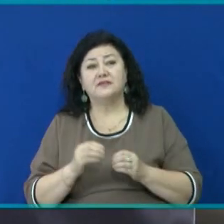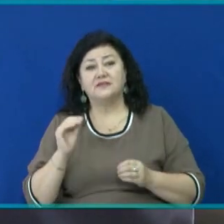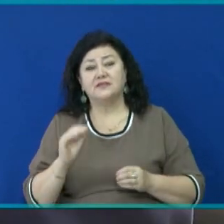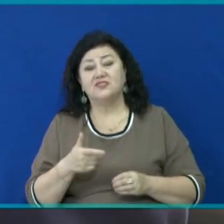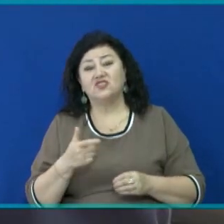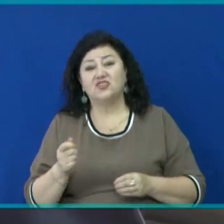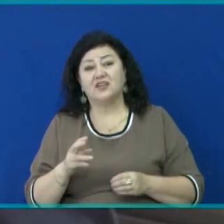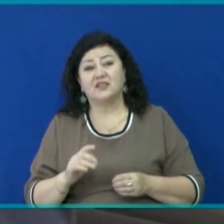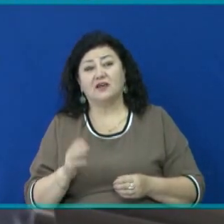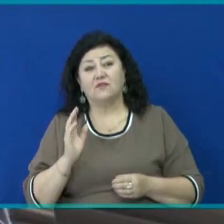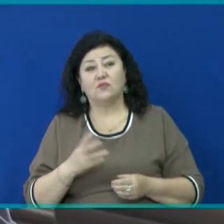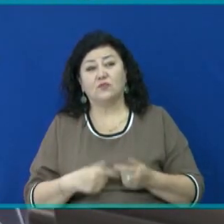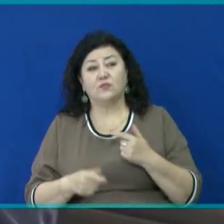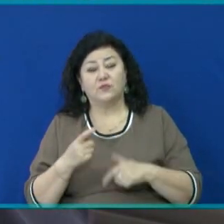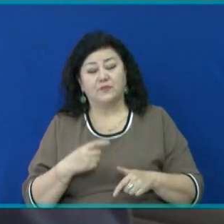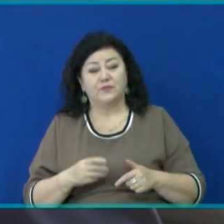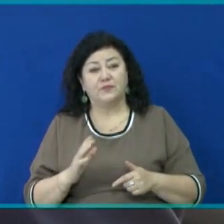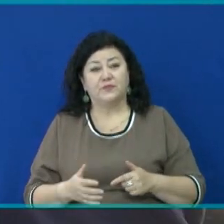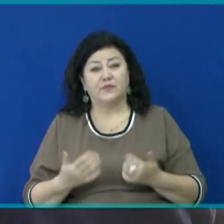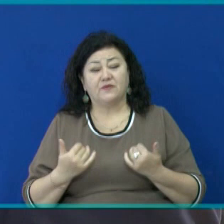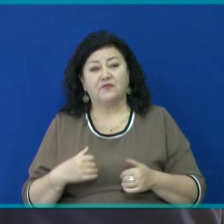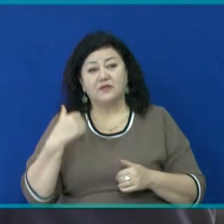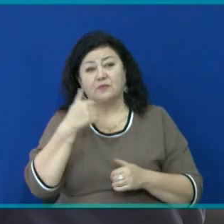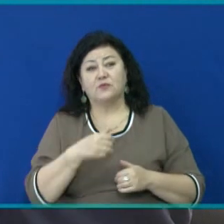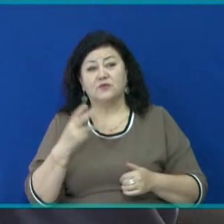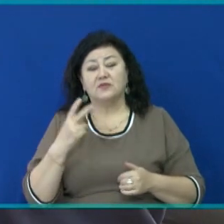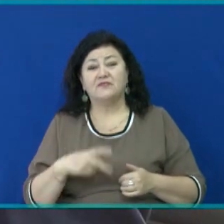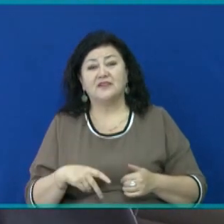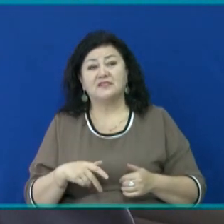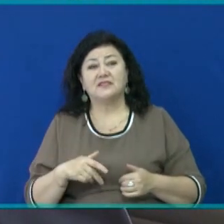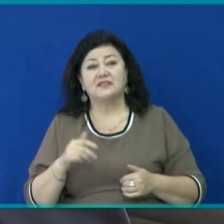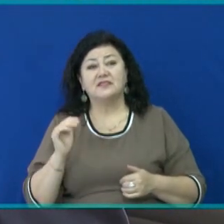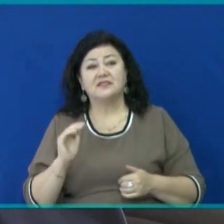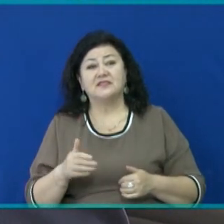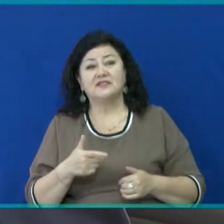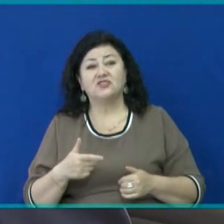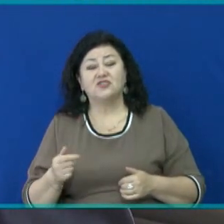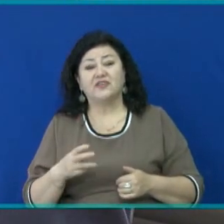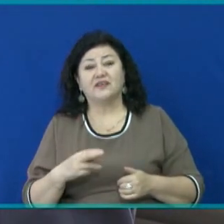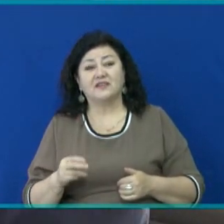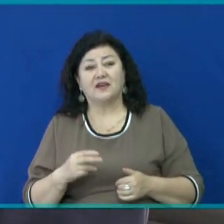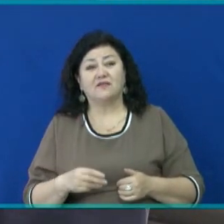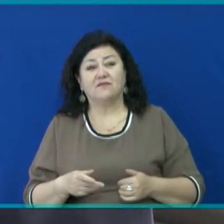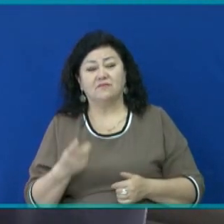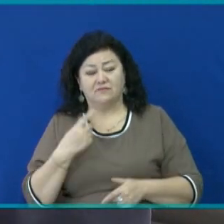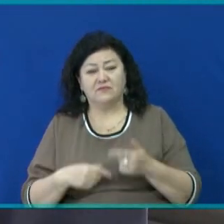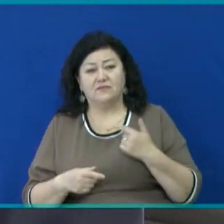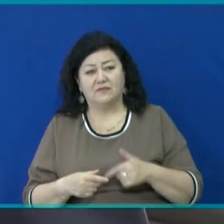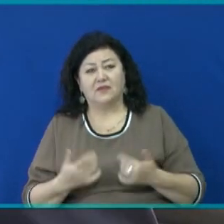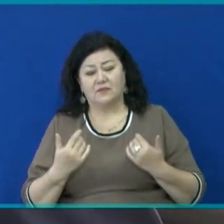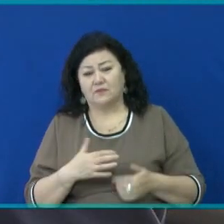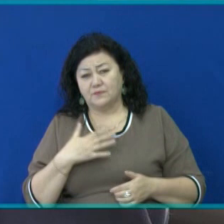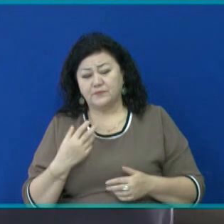аламыз. Сонда жалпы биылғы жылы 20 мың гектарға дейінгі жерді біз қайтарып алайын деп отырмыз. Біз есеміз бар енді, біз көріп